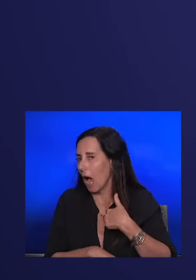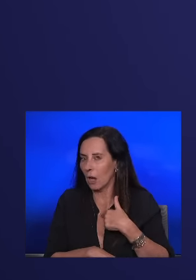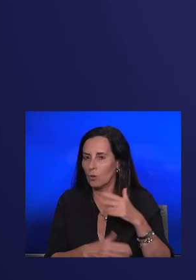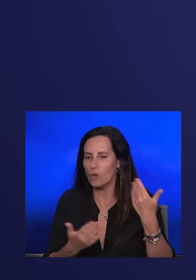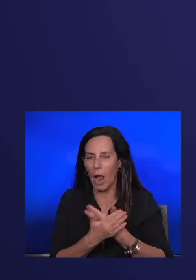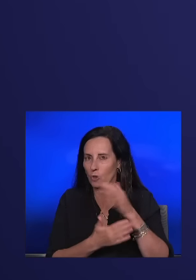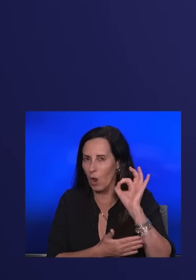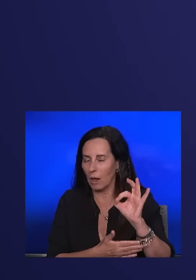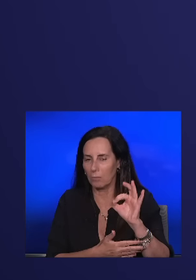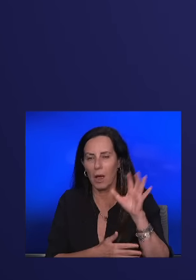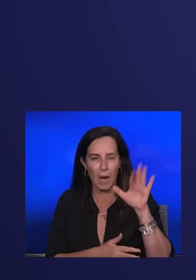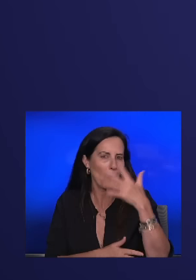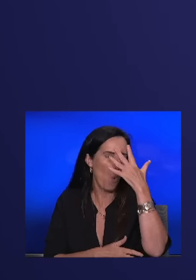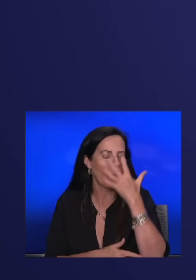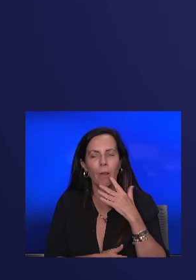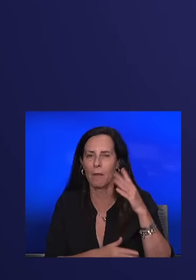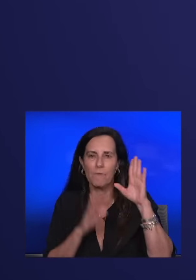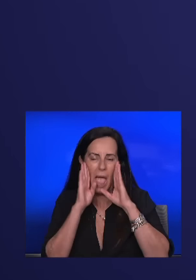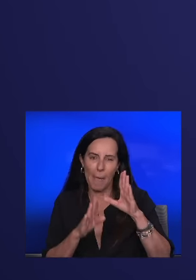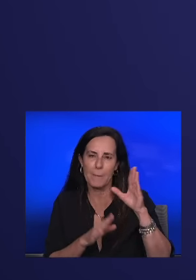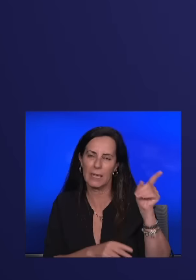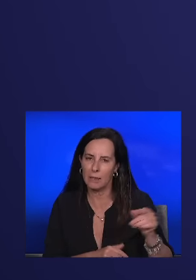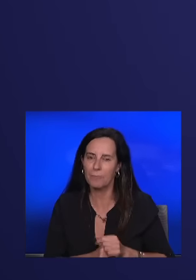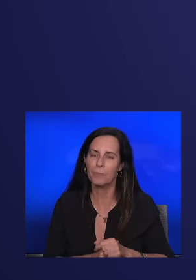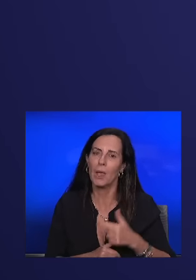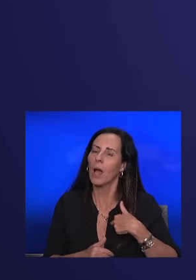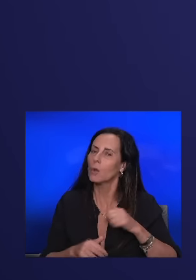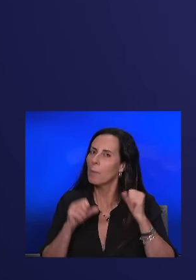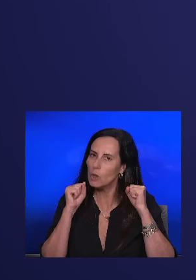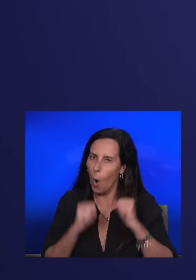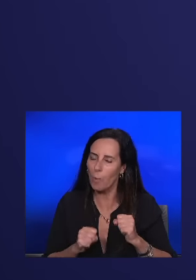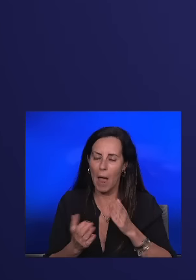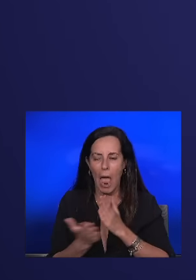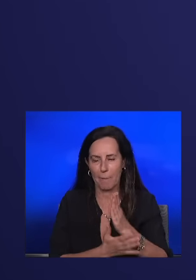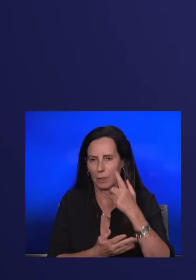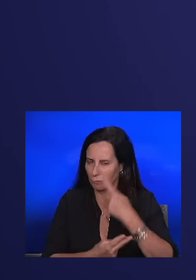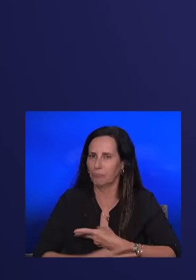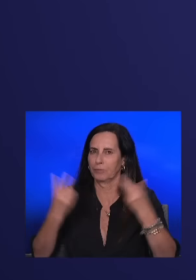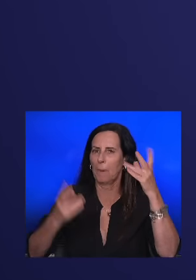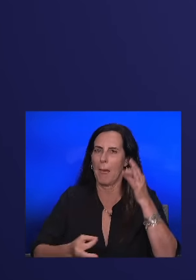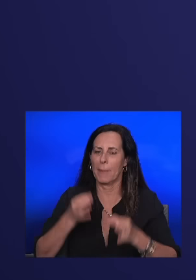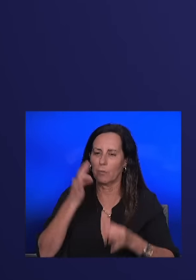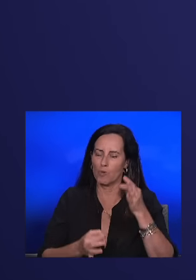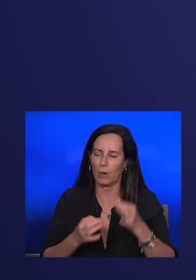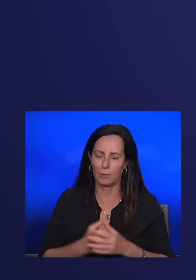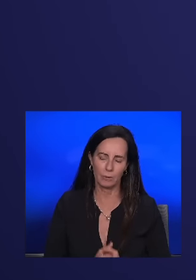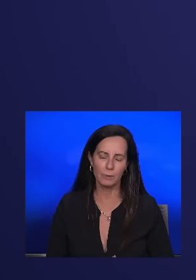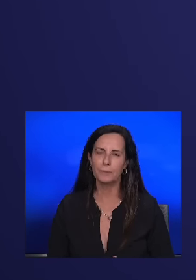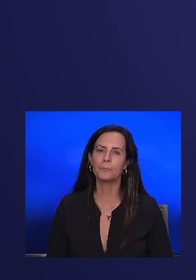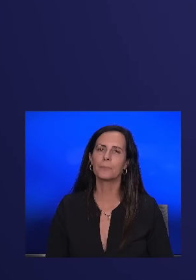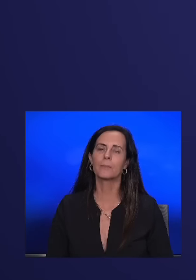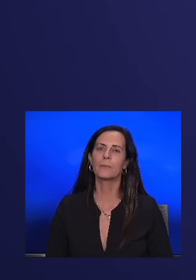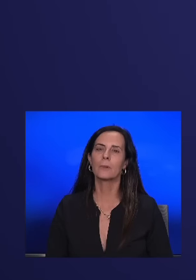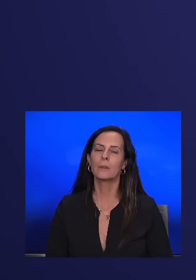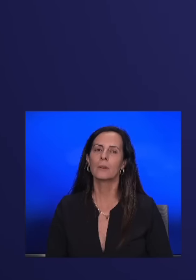11 נפל גם הוא בפח שתמנו לו אותם הגורמים. אנו סמוכים ובטוחים כי האמת תתבהר בבית המשפט וכי הצדק יצא לאור. ניתן